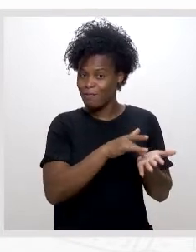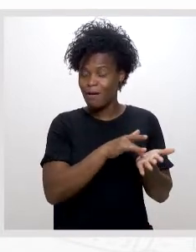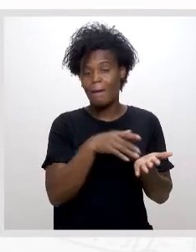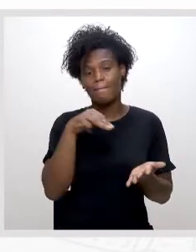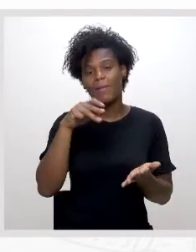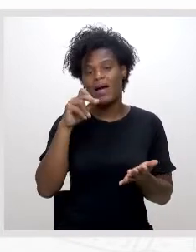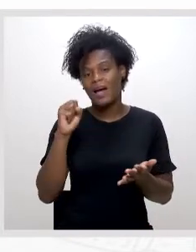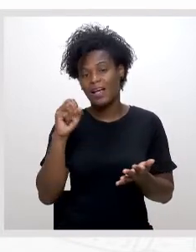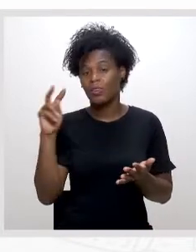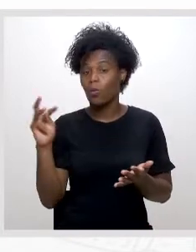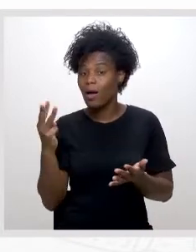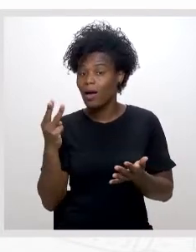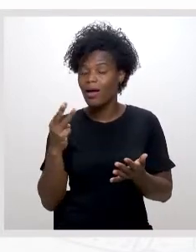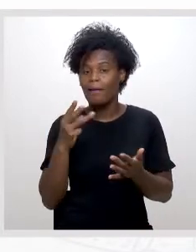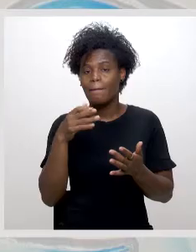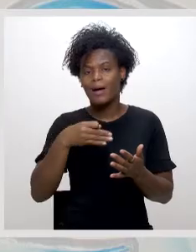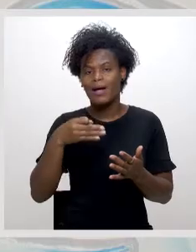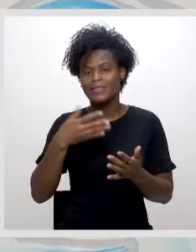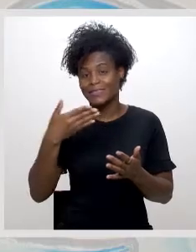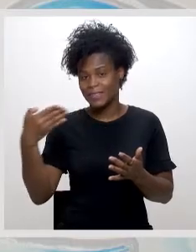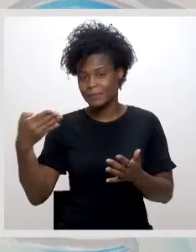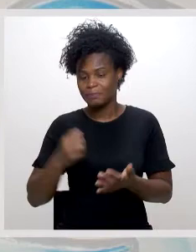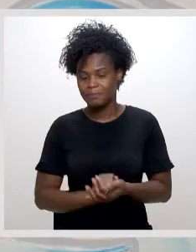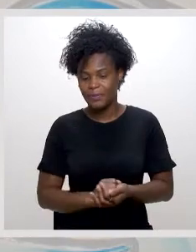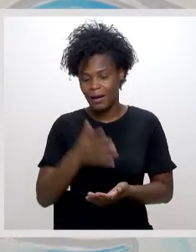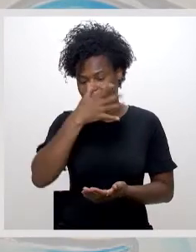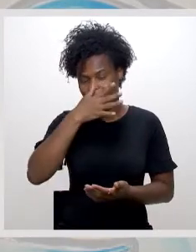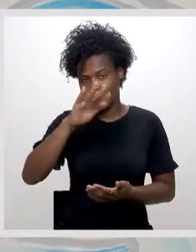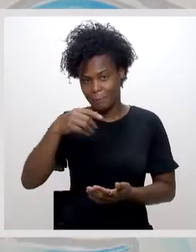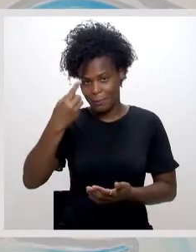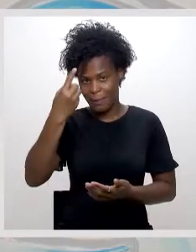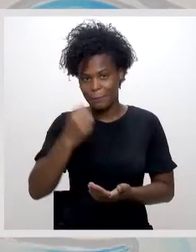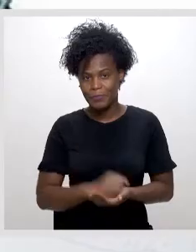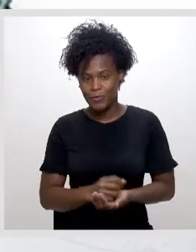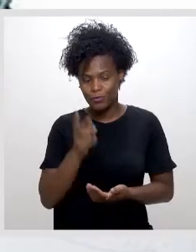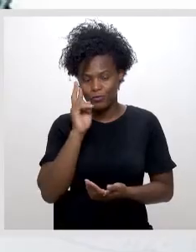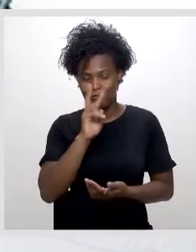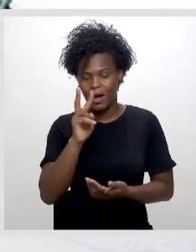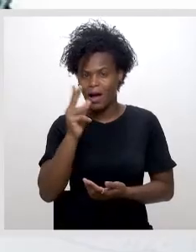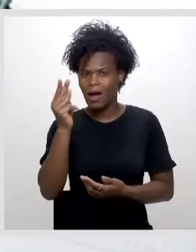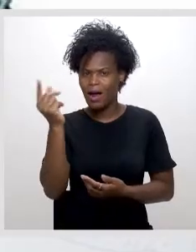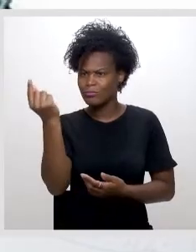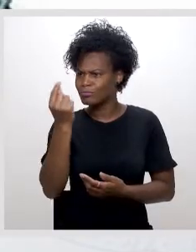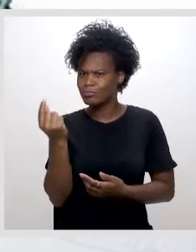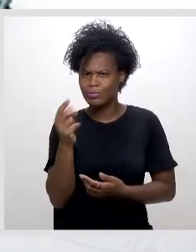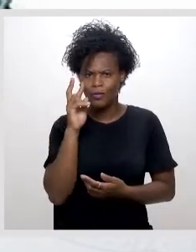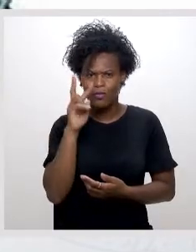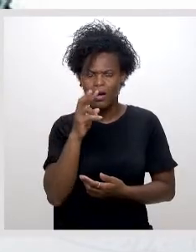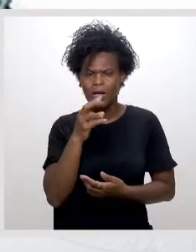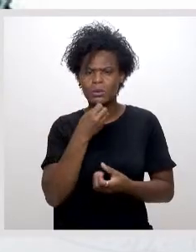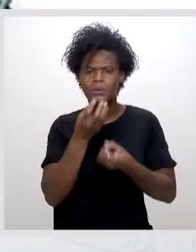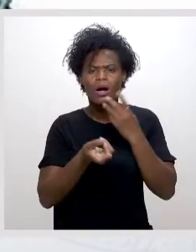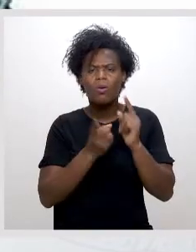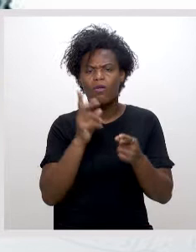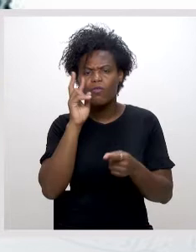Mag 3 à la page 17. Première activité. Observe les dessins et décris ce que tu